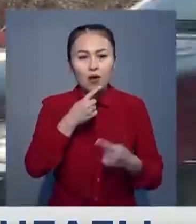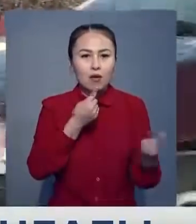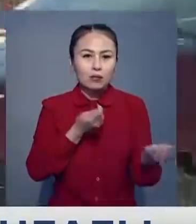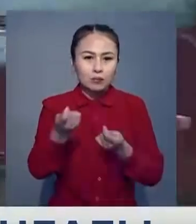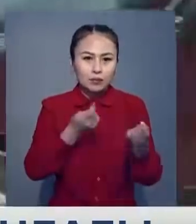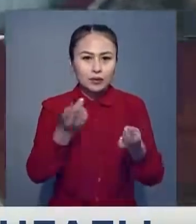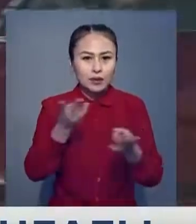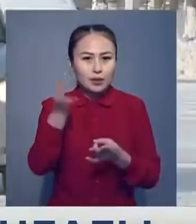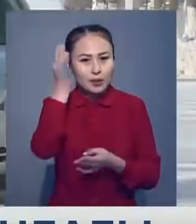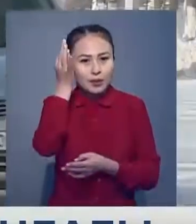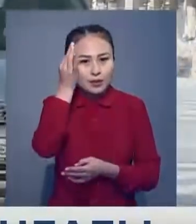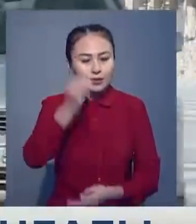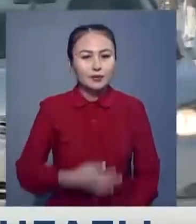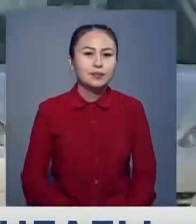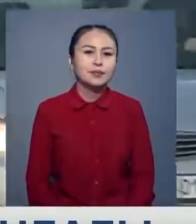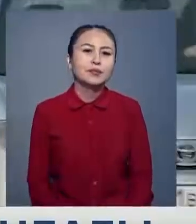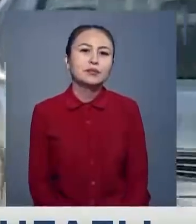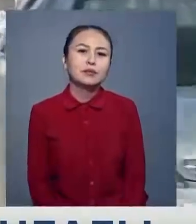шараларын естен шығармаған жөн.